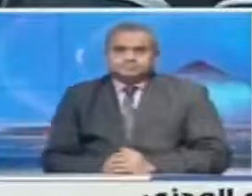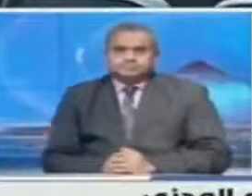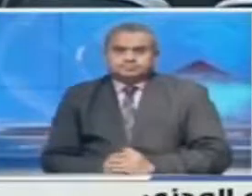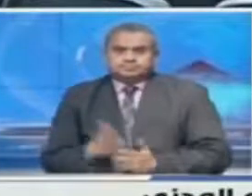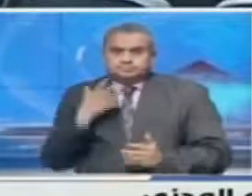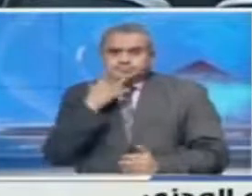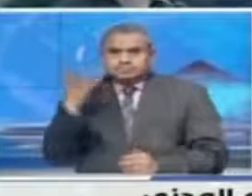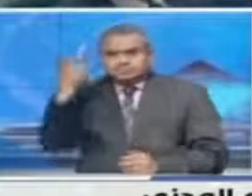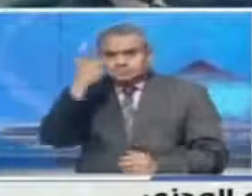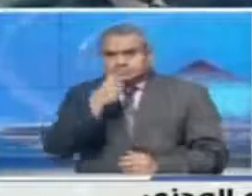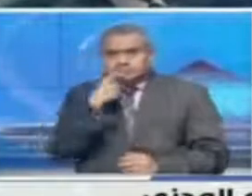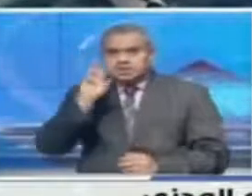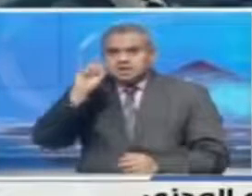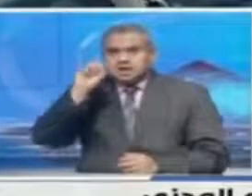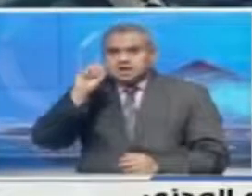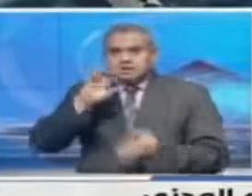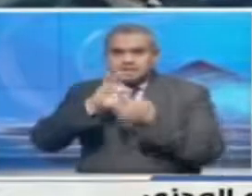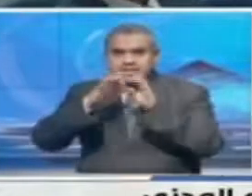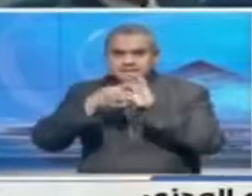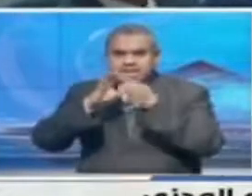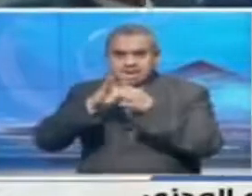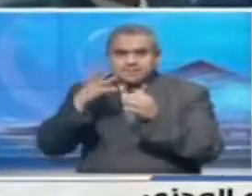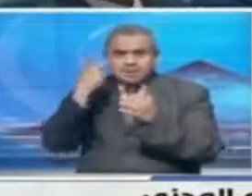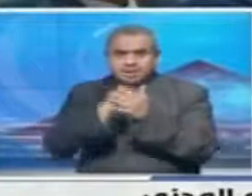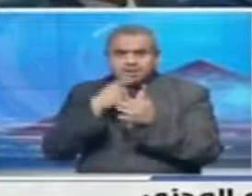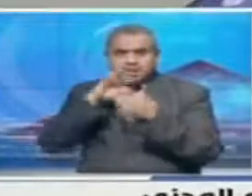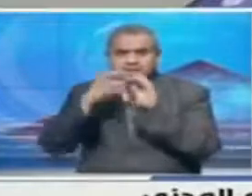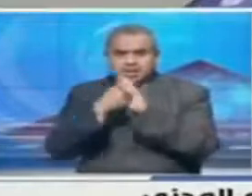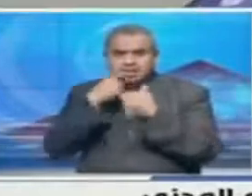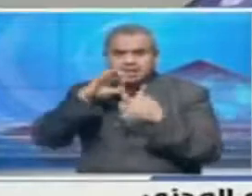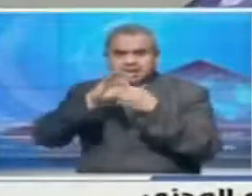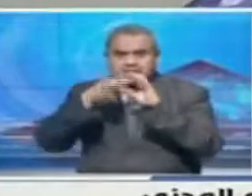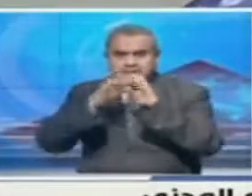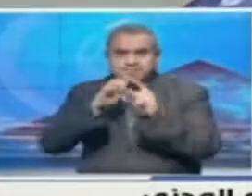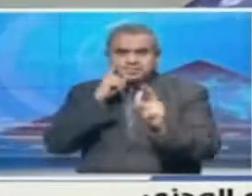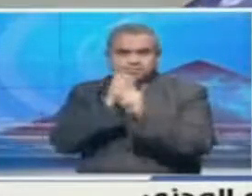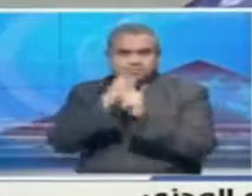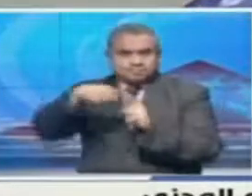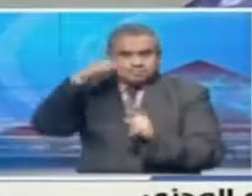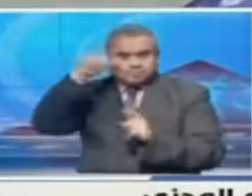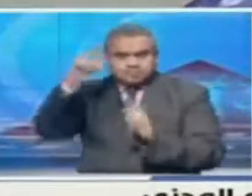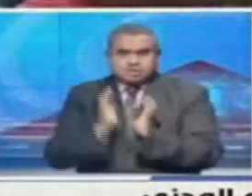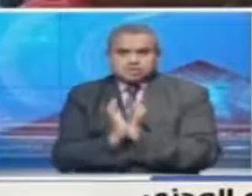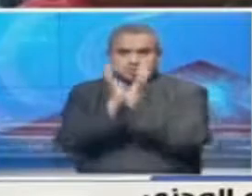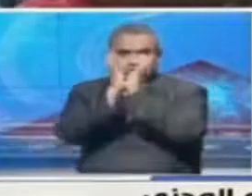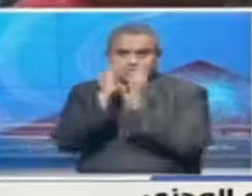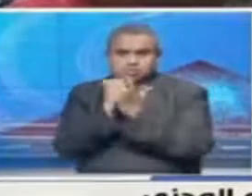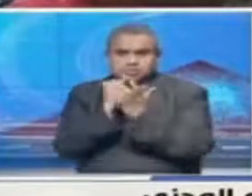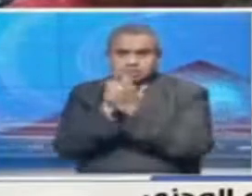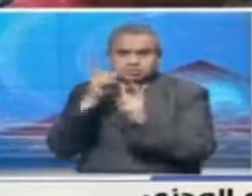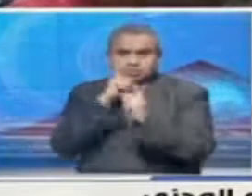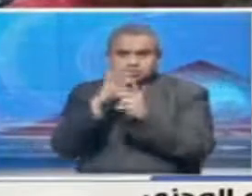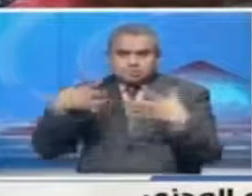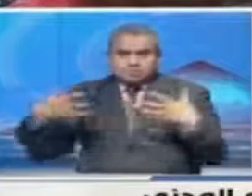ما يربو على 25 منظمة أهلية ومنظمة مجتمع مدني التقت بهم وزيرة التضامن الاجتماعي